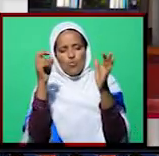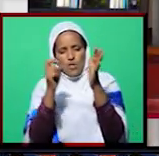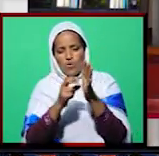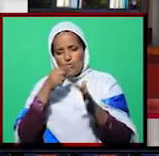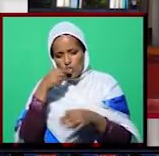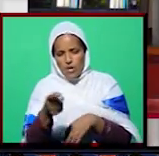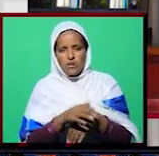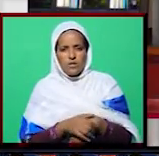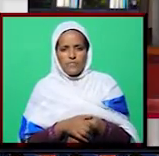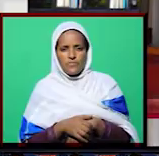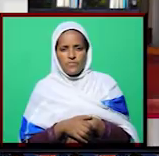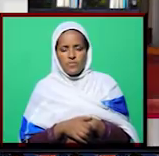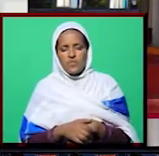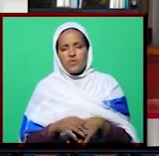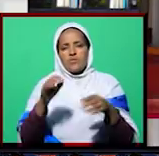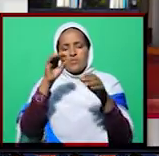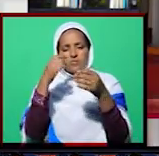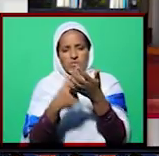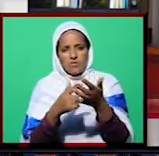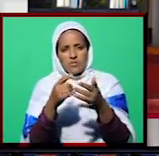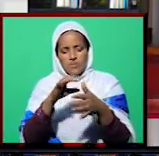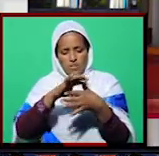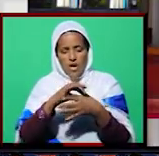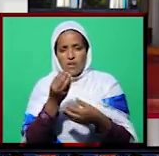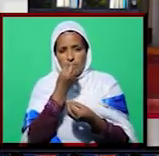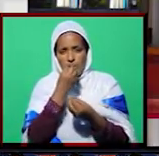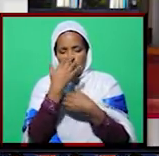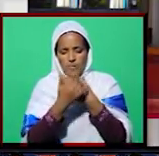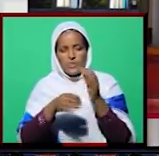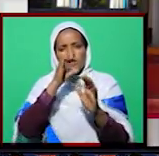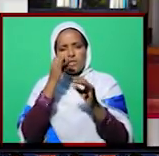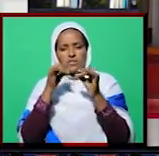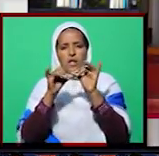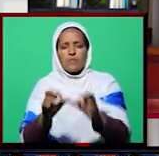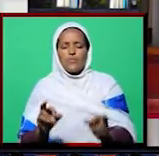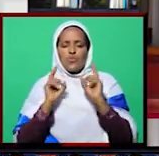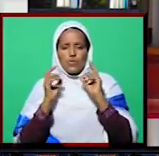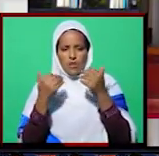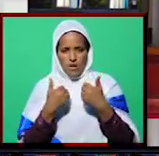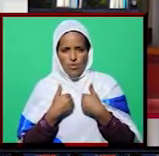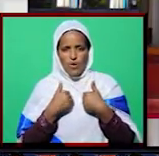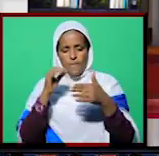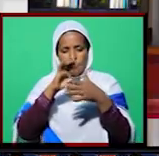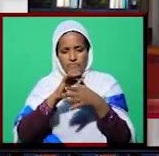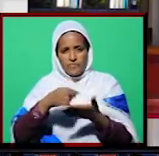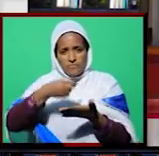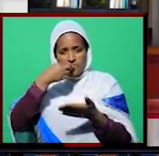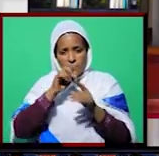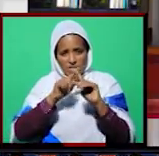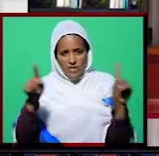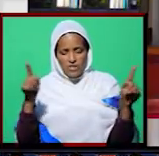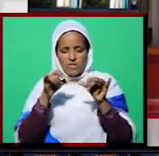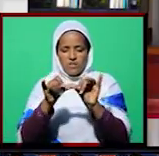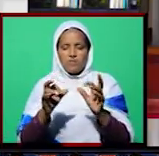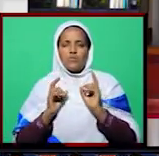እንደማይድን ወንጌሉም ይናገራል ዘበላ ስጋ ይወሰት የደሜ ቦሄ ወዘላለም ስጋዬን የበላ ደሜን የጠጣ የዘላለም ህይወት አለው